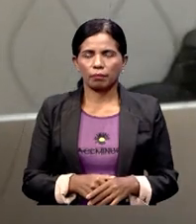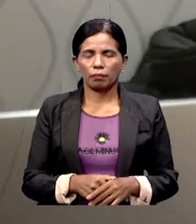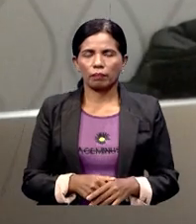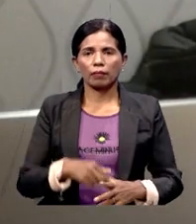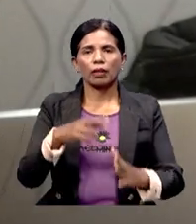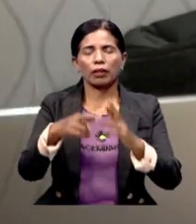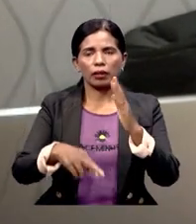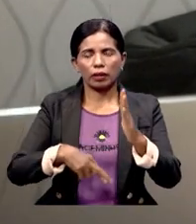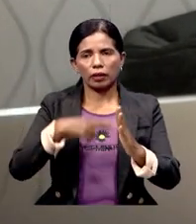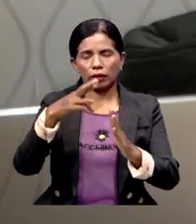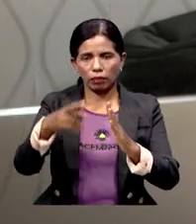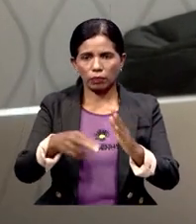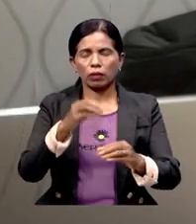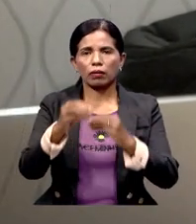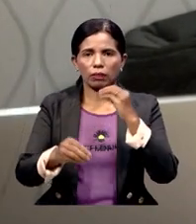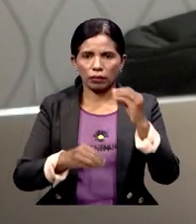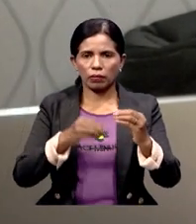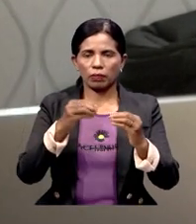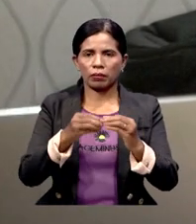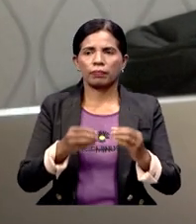regulamos com a ba